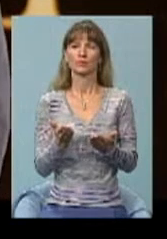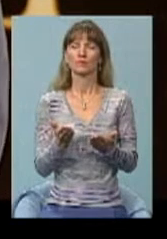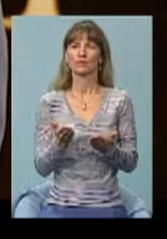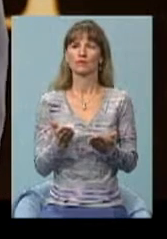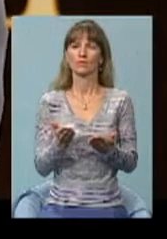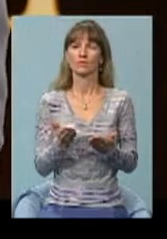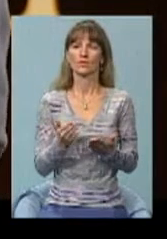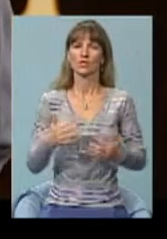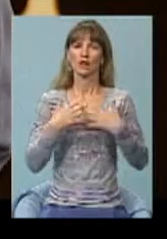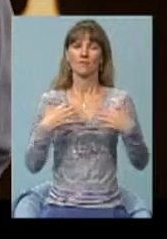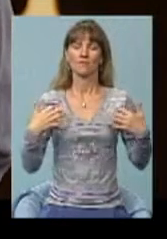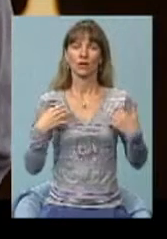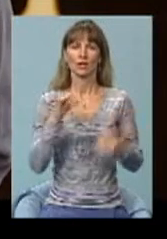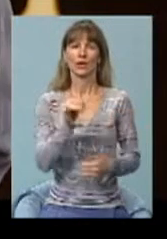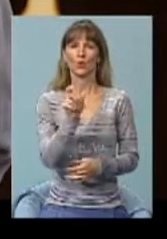и людей